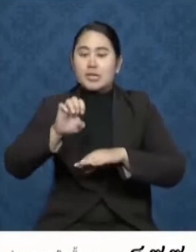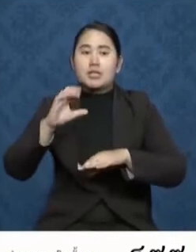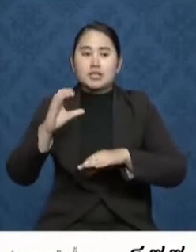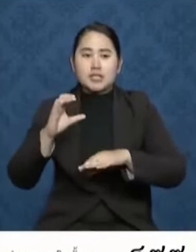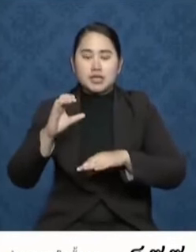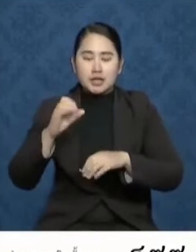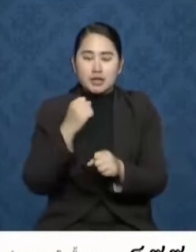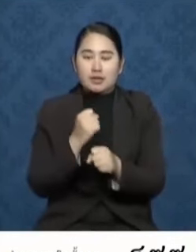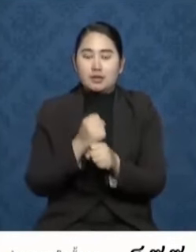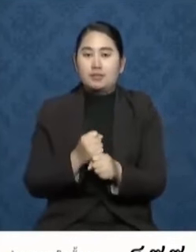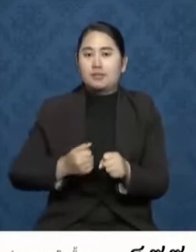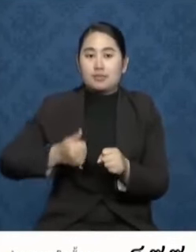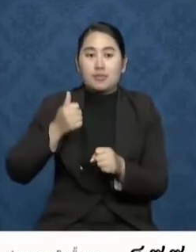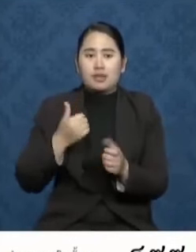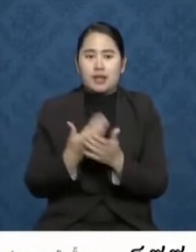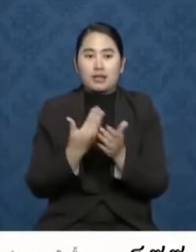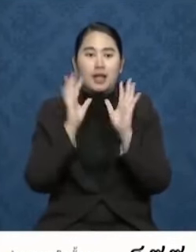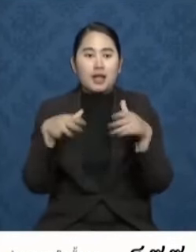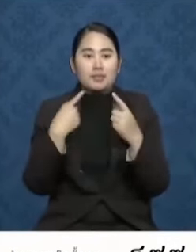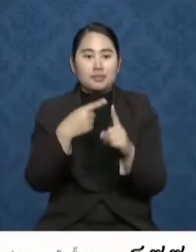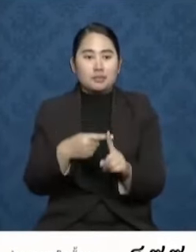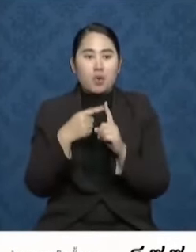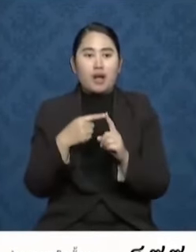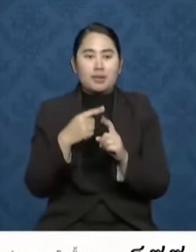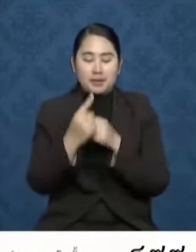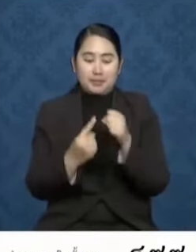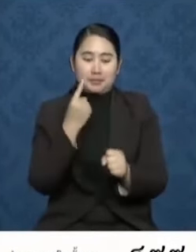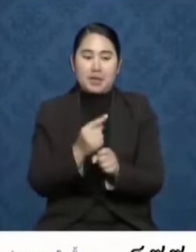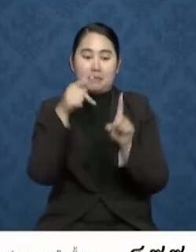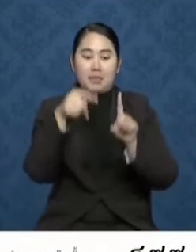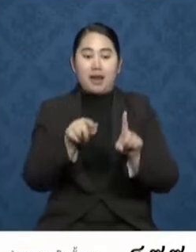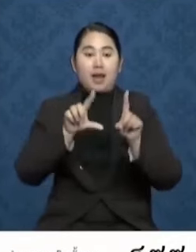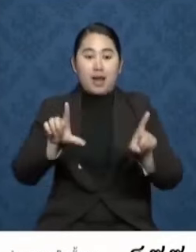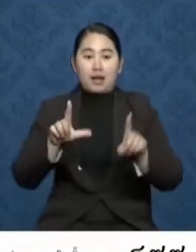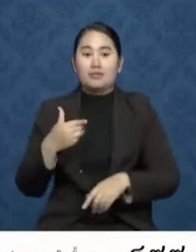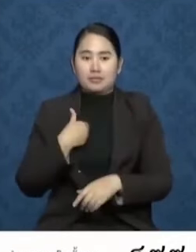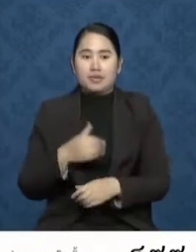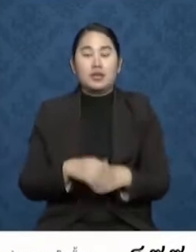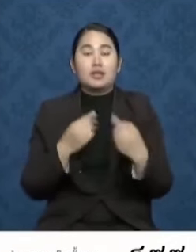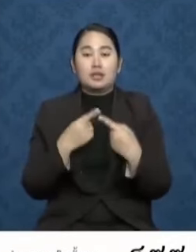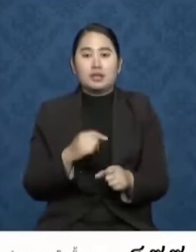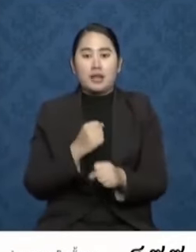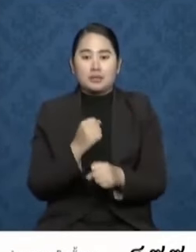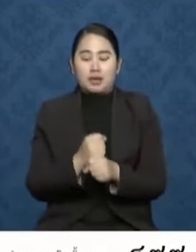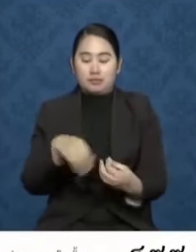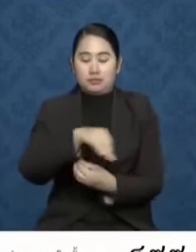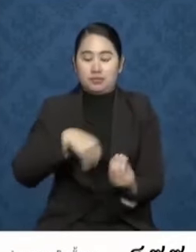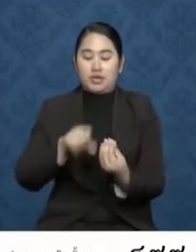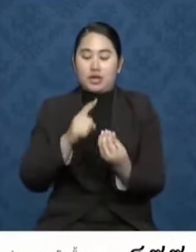ที่สนามบินนี้น่าจะกำไรหลายพันล้านบาทต่อปีนะฮะเป็นส่วนหนึ่งที่จะขับเคลื่อนกระตุ้น